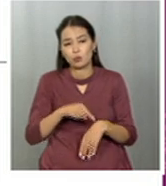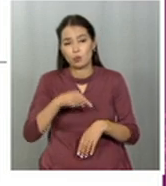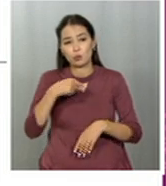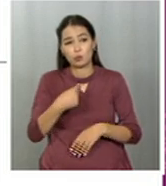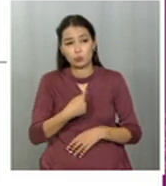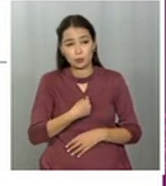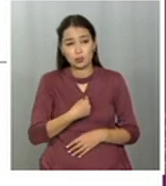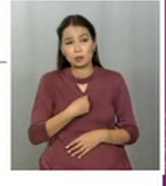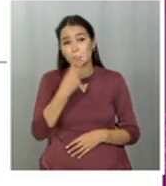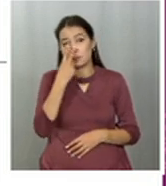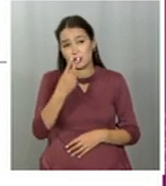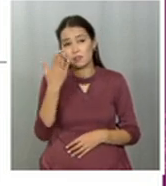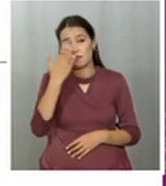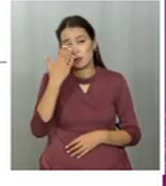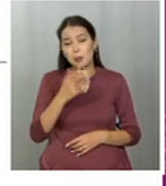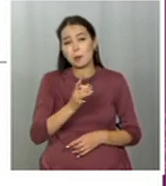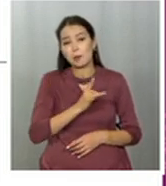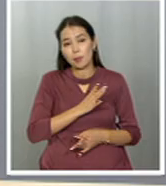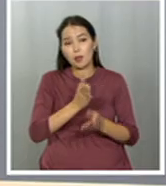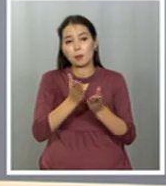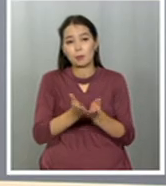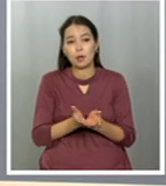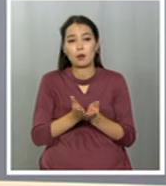посмотреть фильм «Белый пароход».